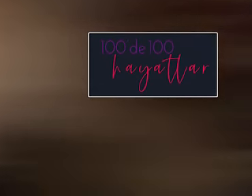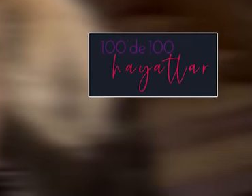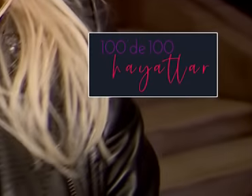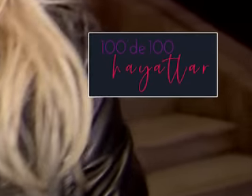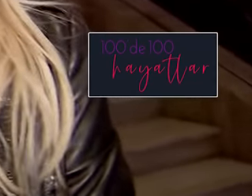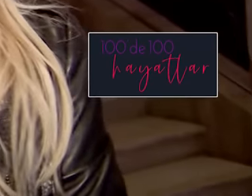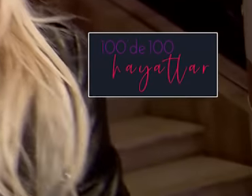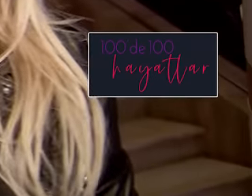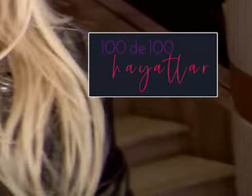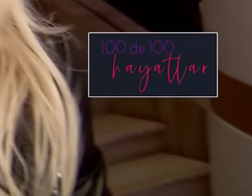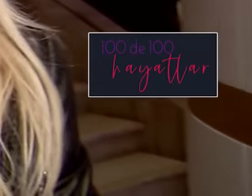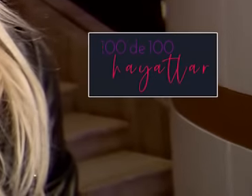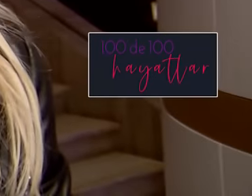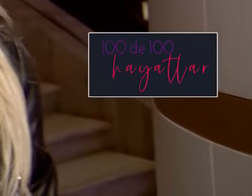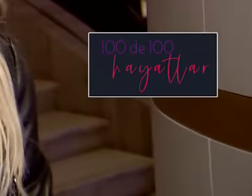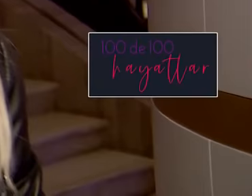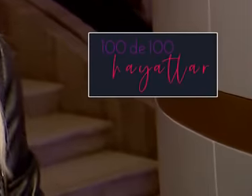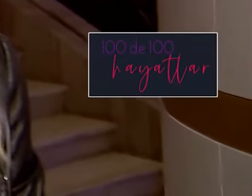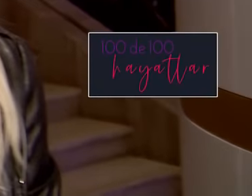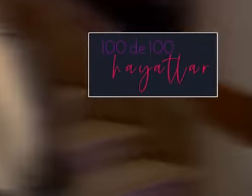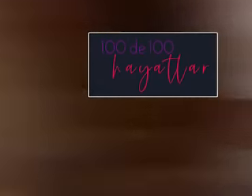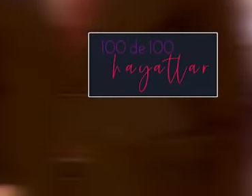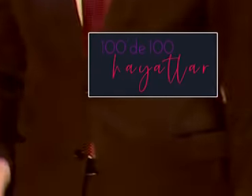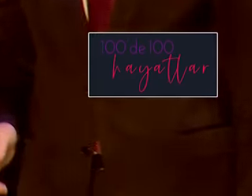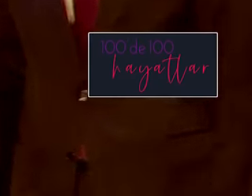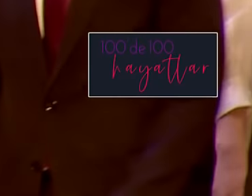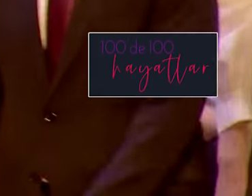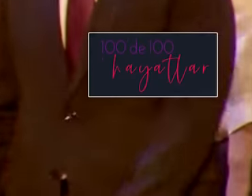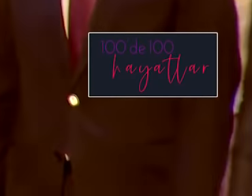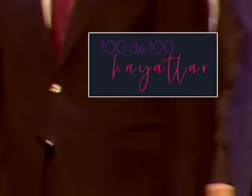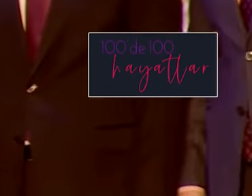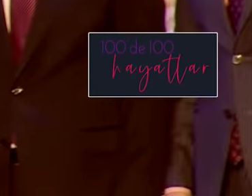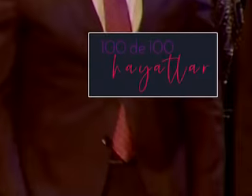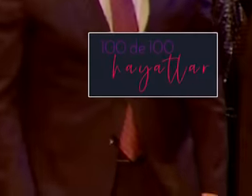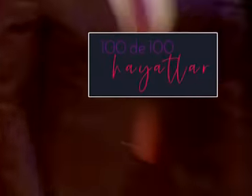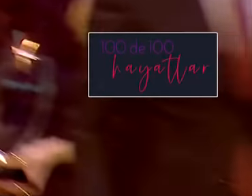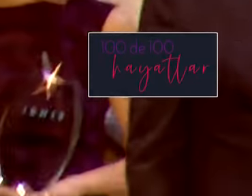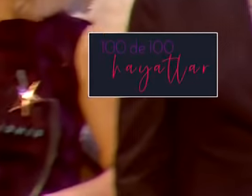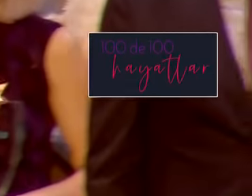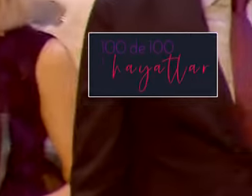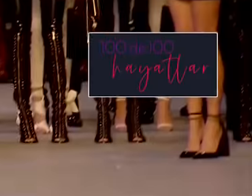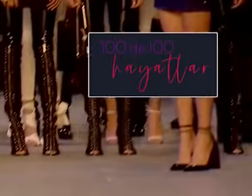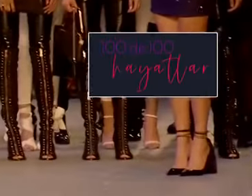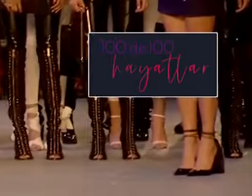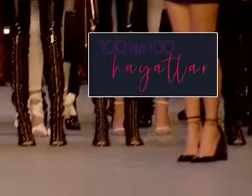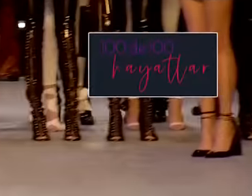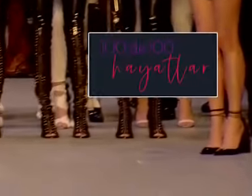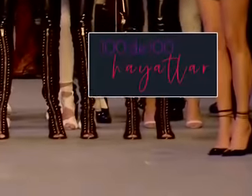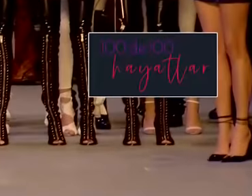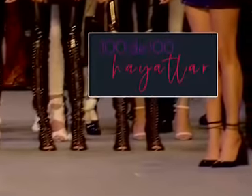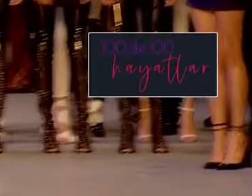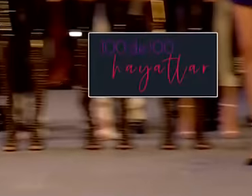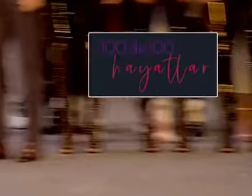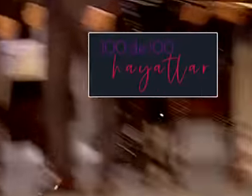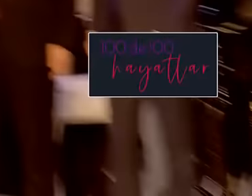verdi. Bir tane bir deri trench coat. Zamansız bir ürün. Deri ürünleri tasarım yarışmasına cemiyet hayatının ünlüleri